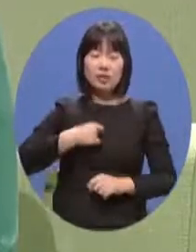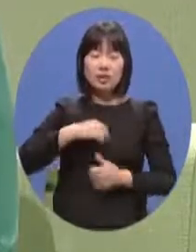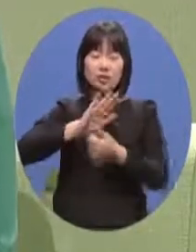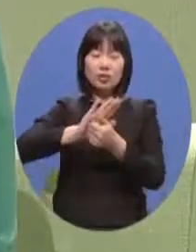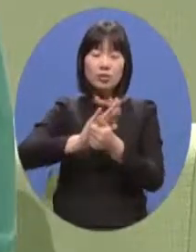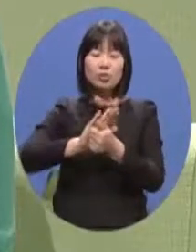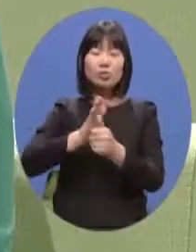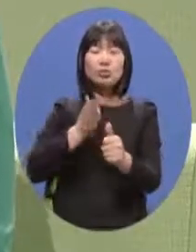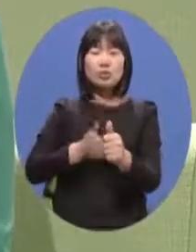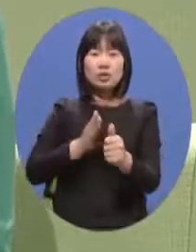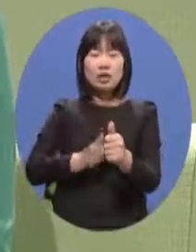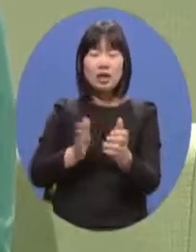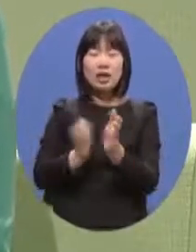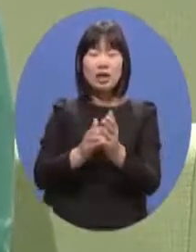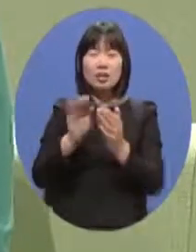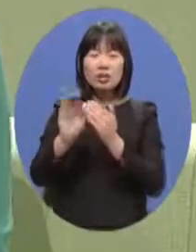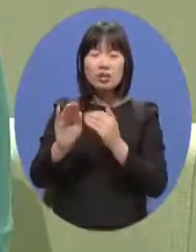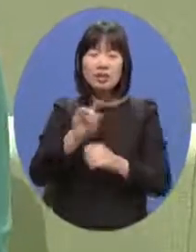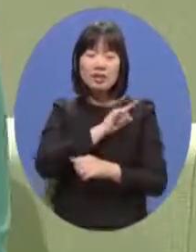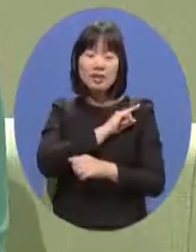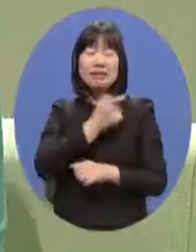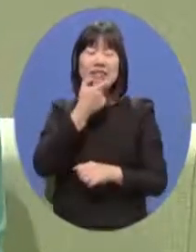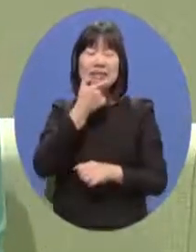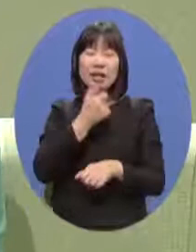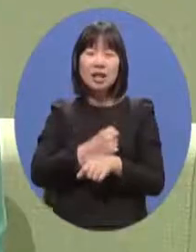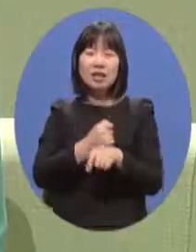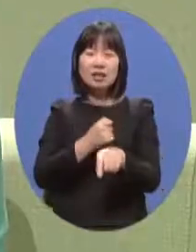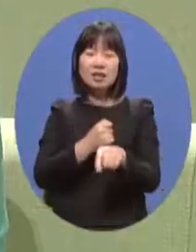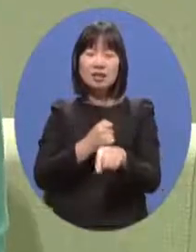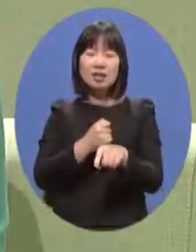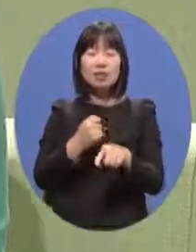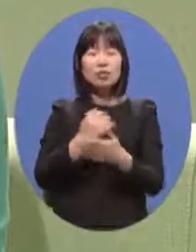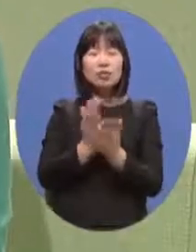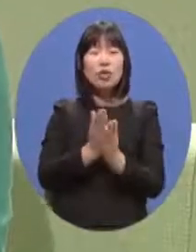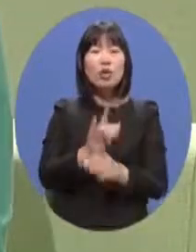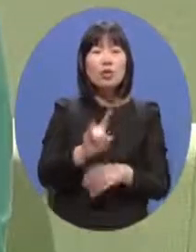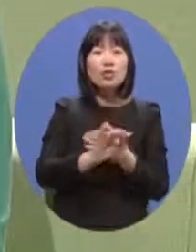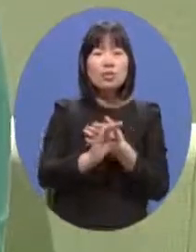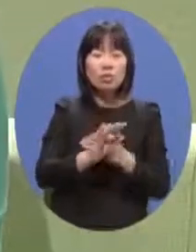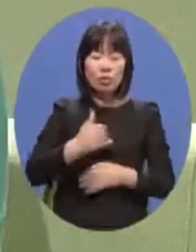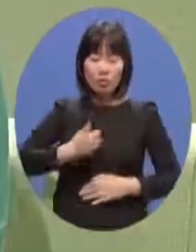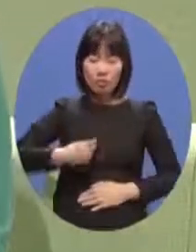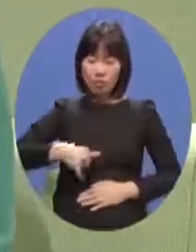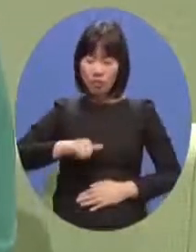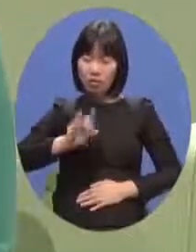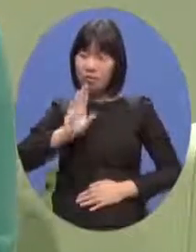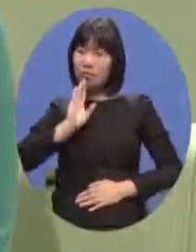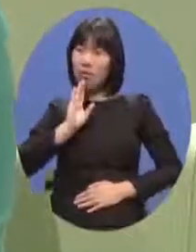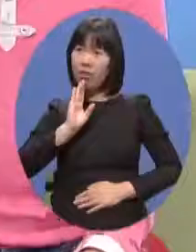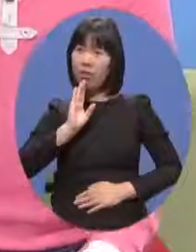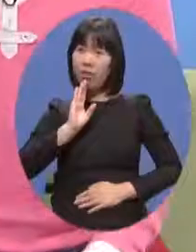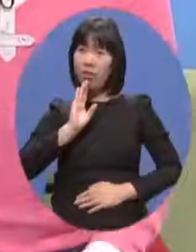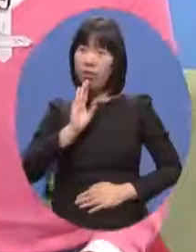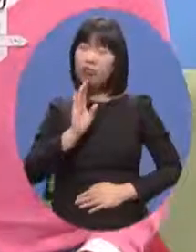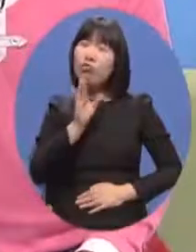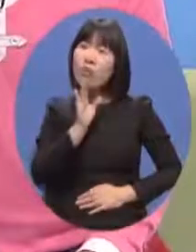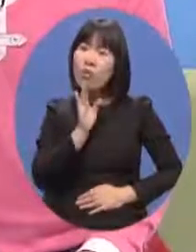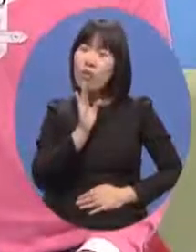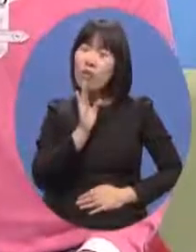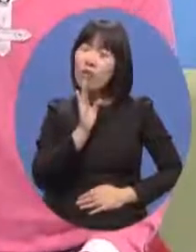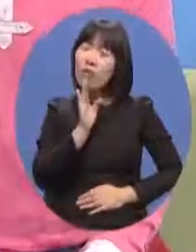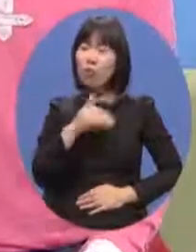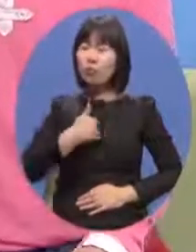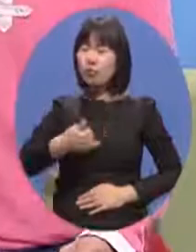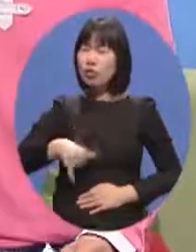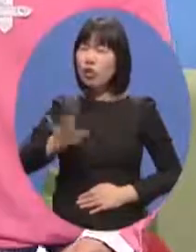도움을 청하시고 그리고 제일 싫어하는 그 유형의 부모님이 뭐냐면 우리 애가요? 이거 제일 싫어해요. 그럴 리가요, 우리